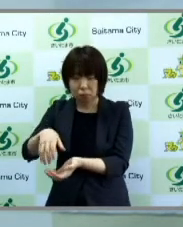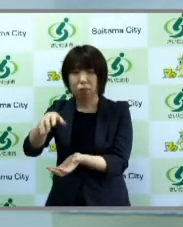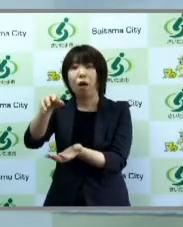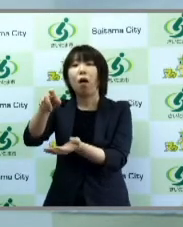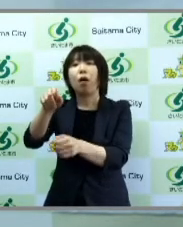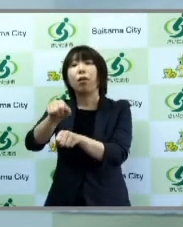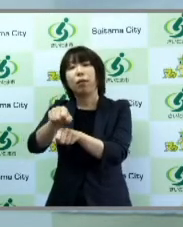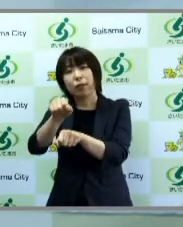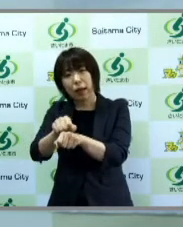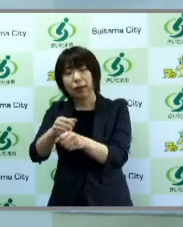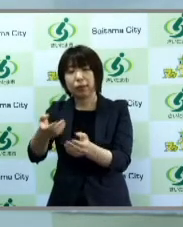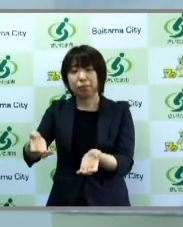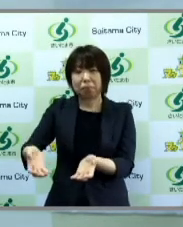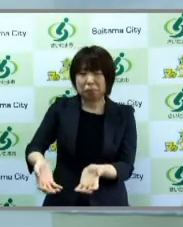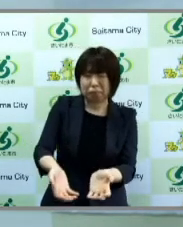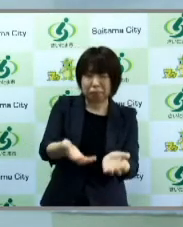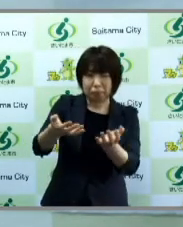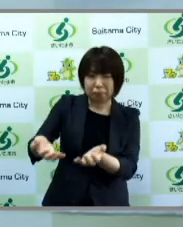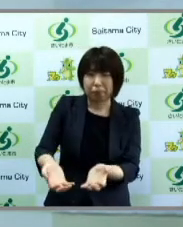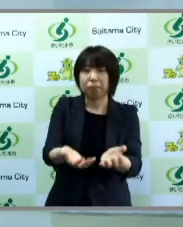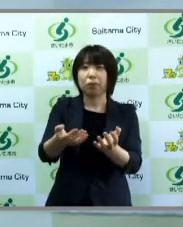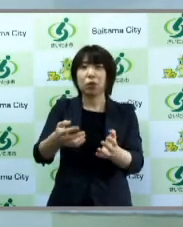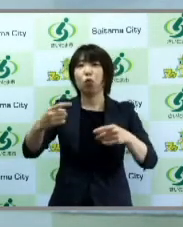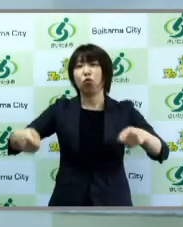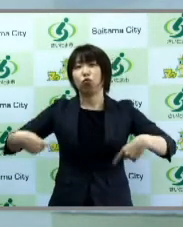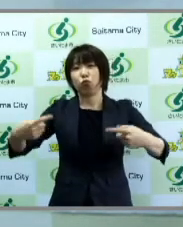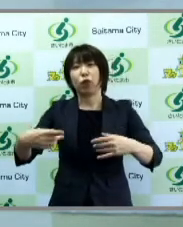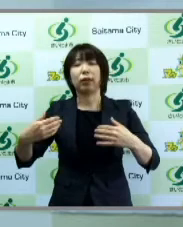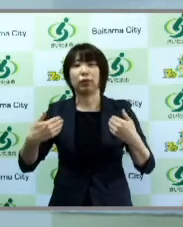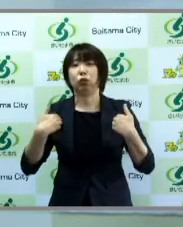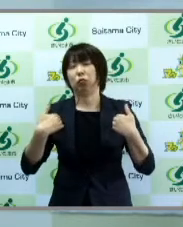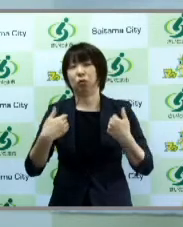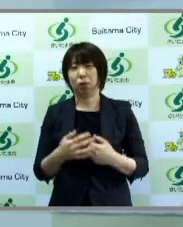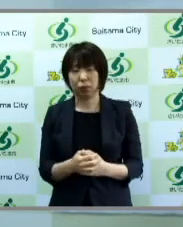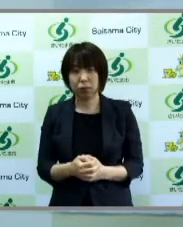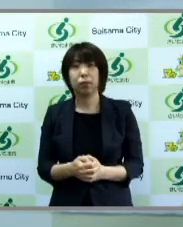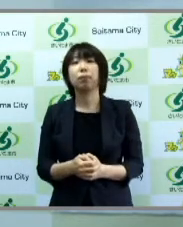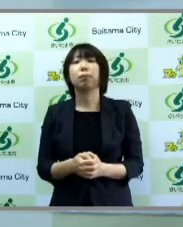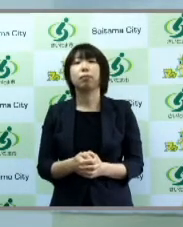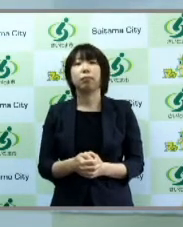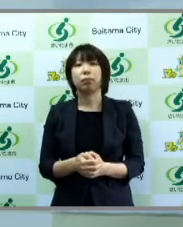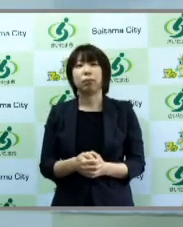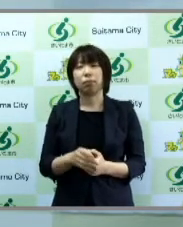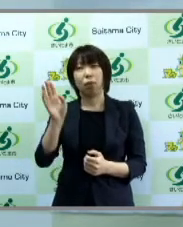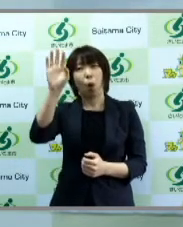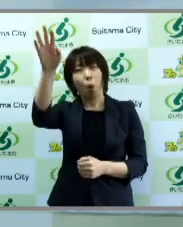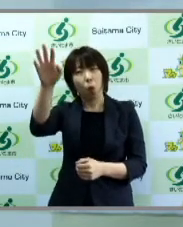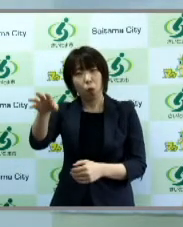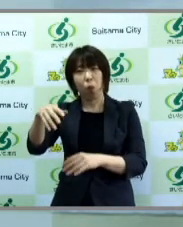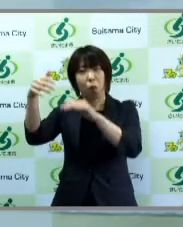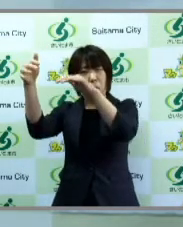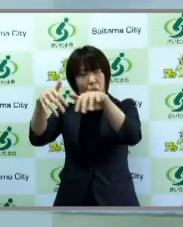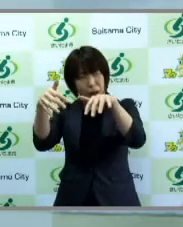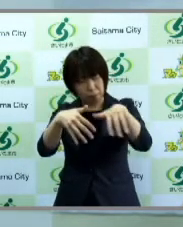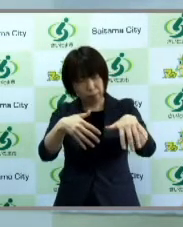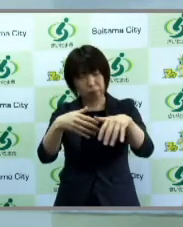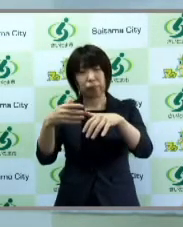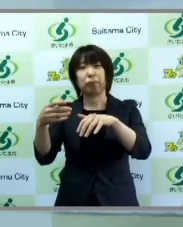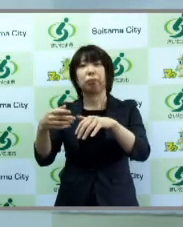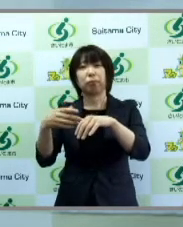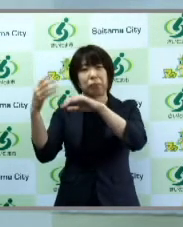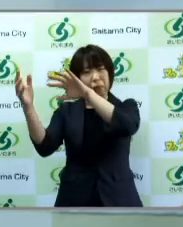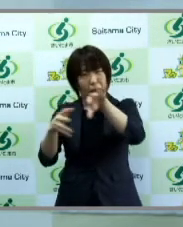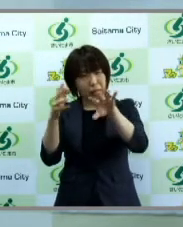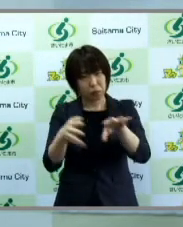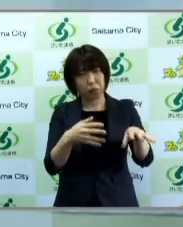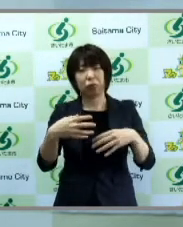発生することが分かりました。今後想定される状況を踏まえまして、同時多発的に被災した場合、